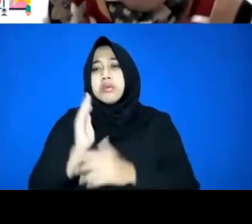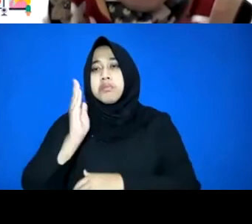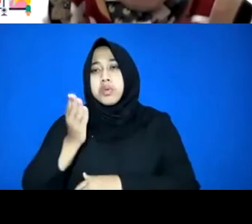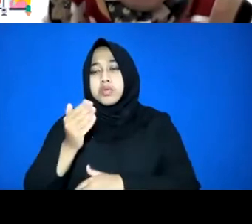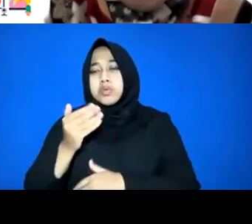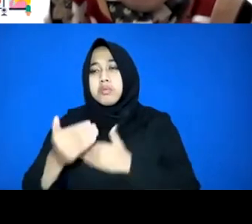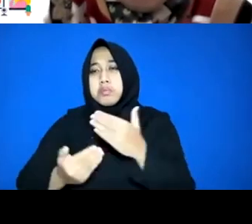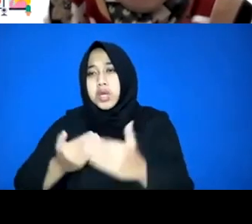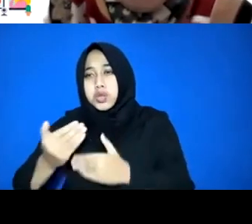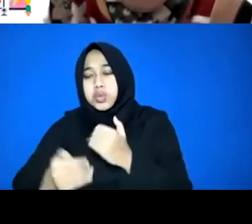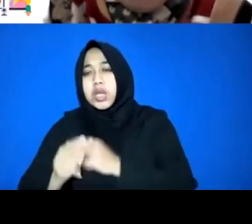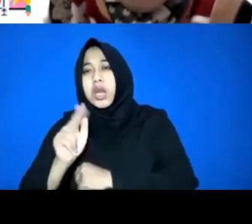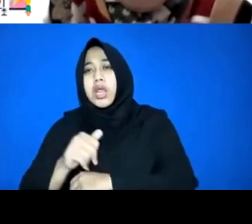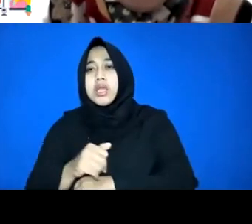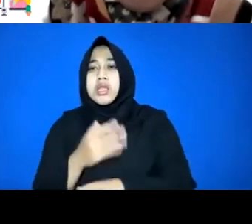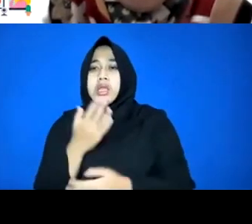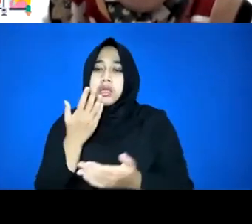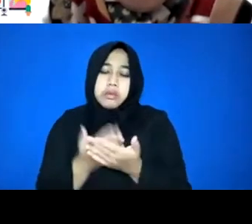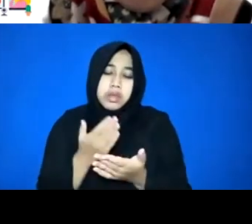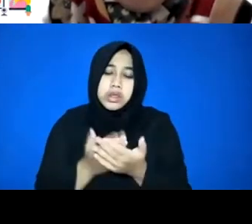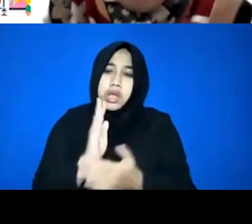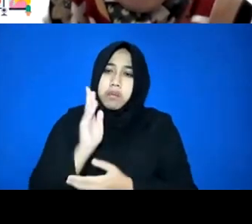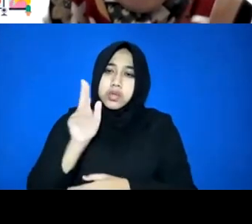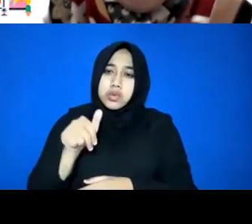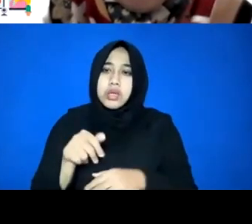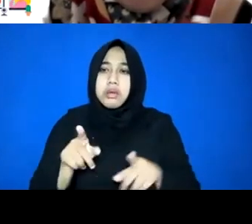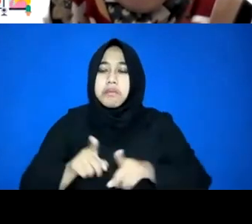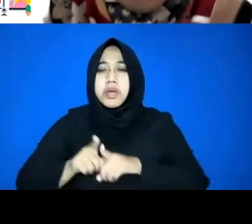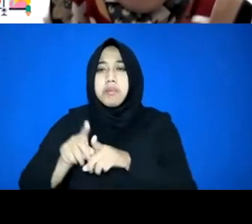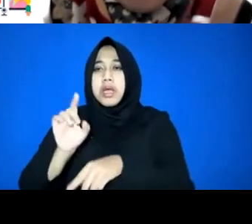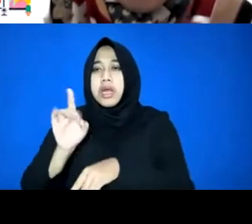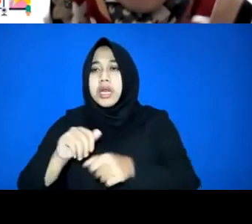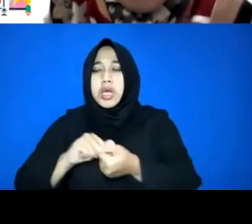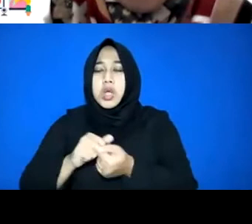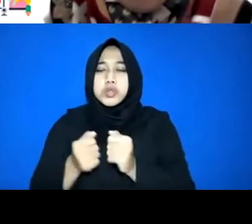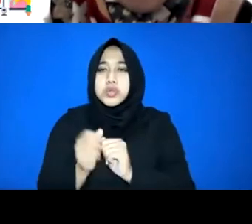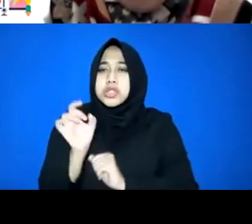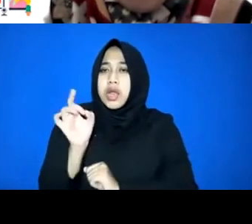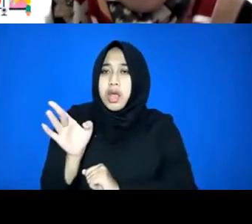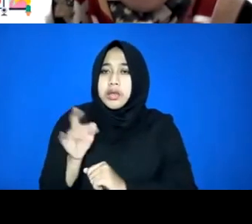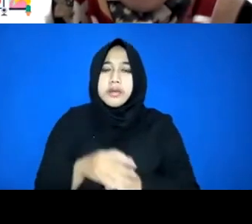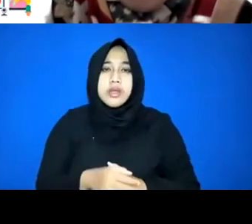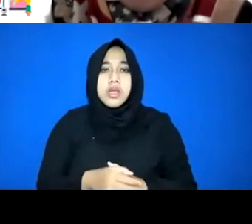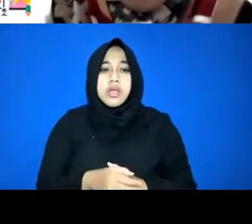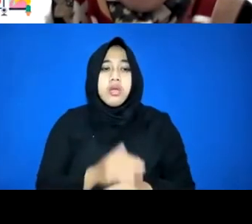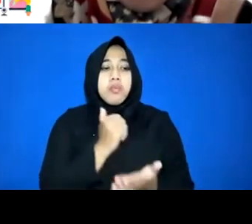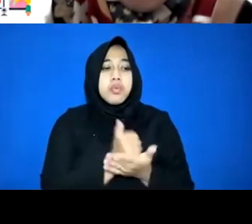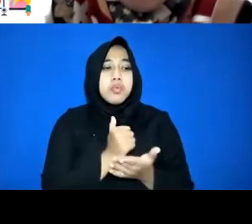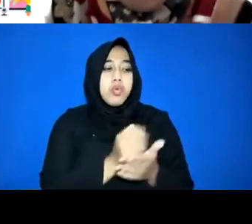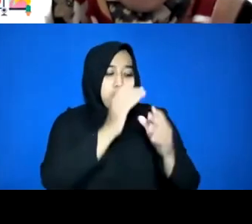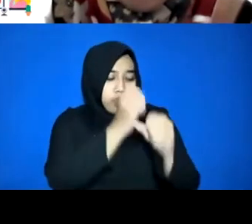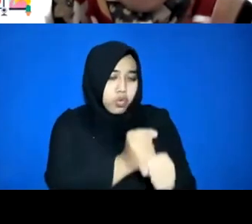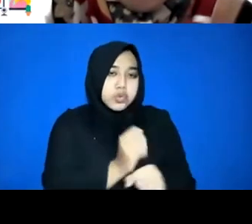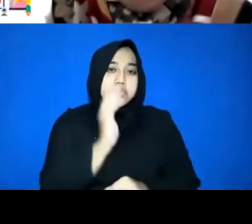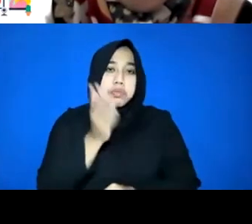melanjutkan lagi karena harus dituntut untuk besok itu pendampingan yang lain, kasus yang lain, sehingga memang terfokus untuk besok. Dan untuk saat